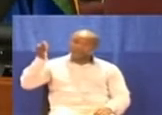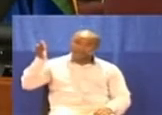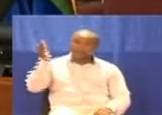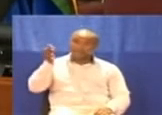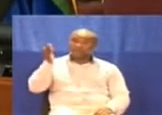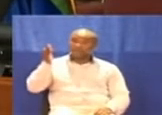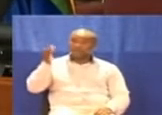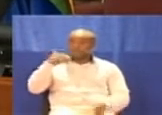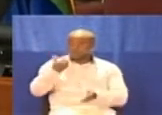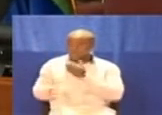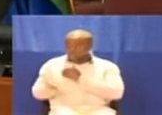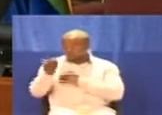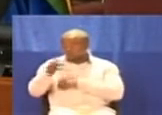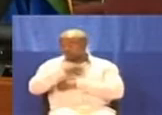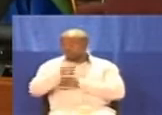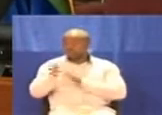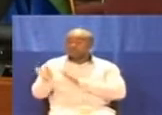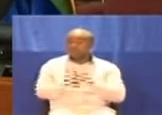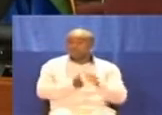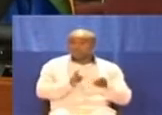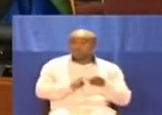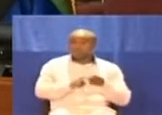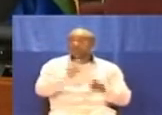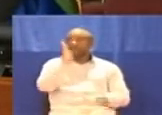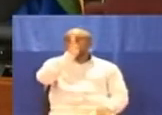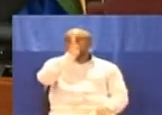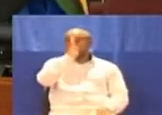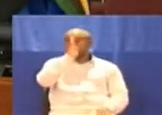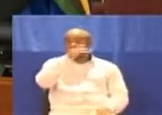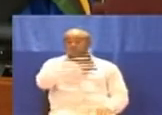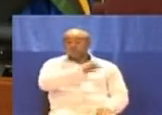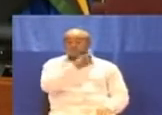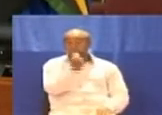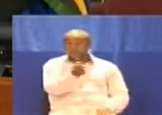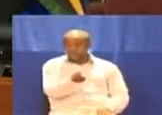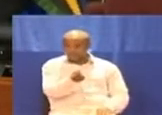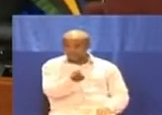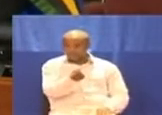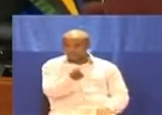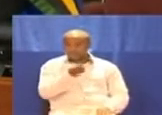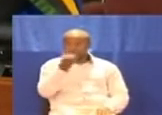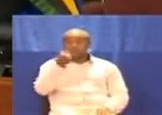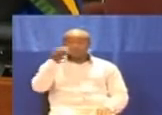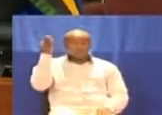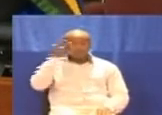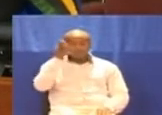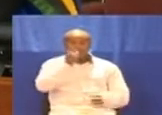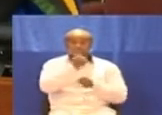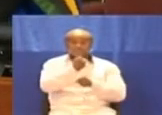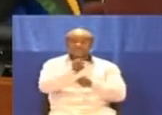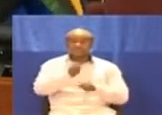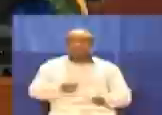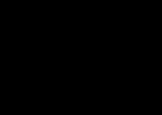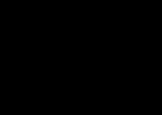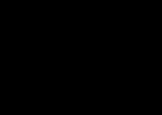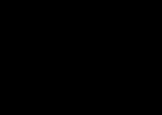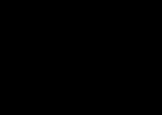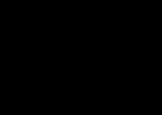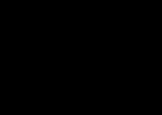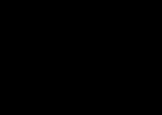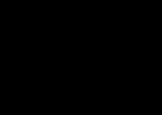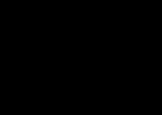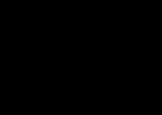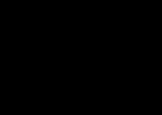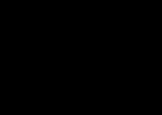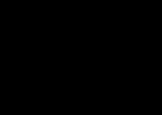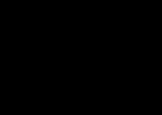Asubuhi Mheshimiwa Waziri wa Mipango, mchana Waziri wa Fedha atatoa hotuba ya bajeti kesho kutwa siku ya